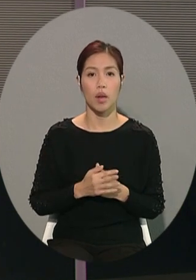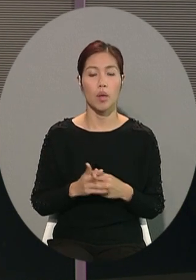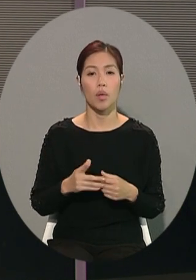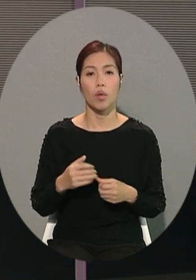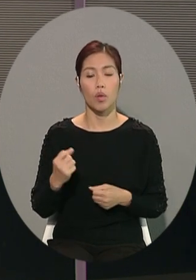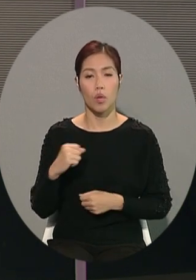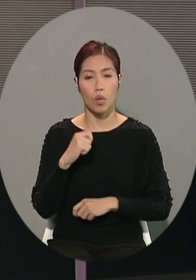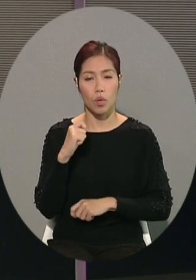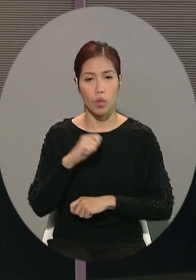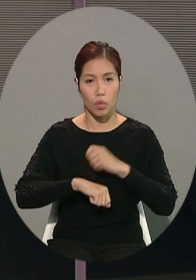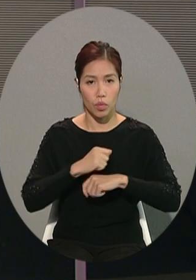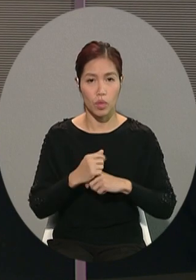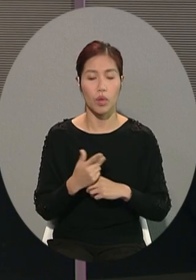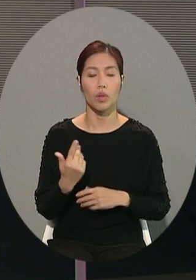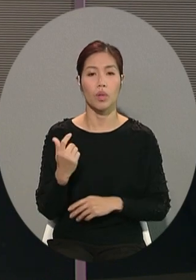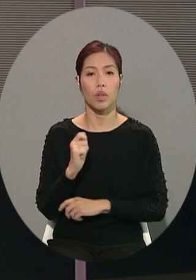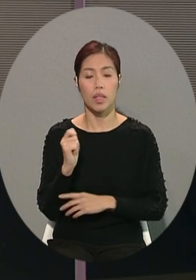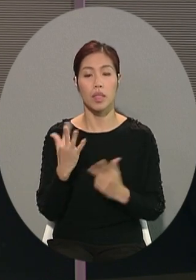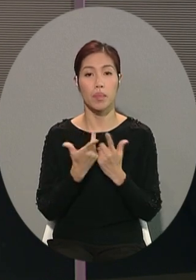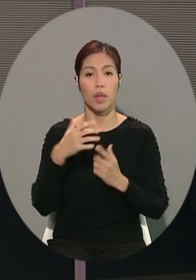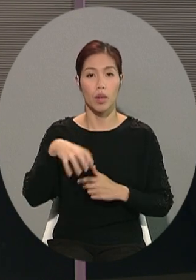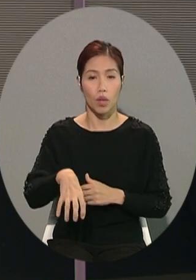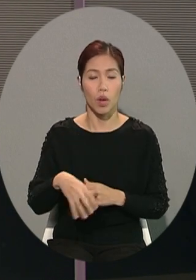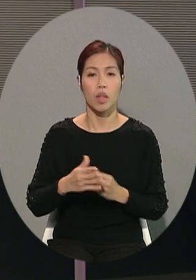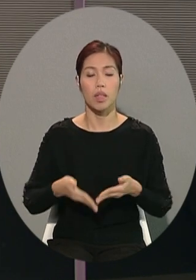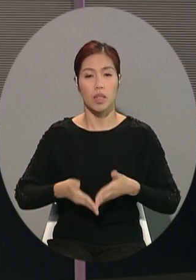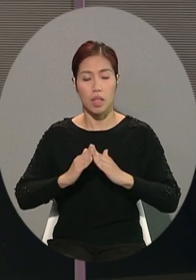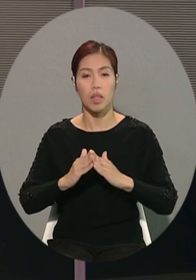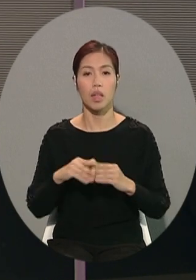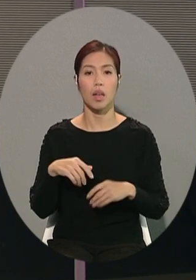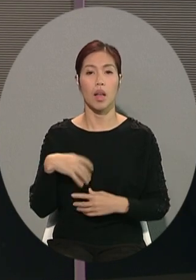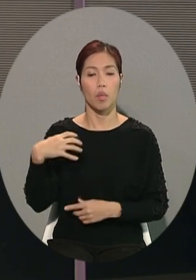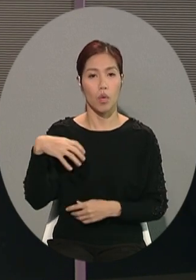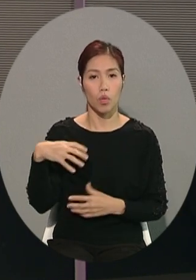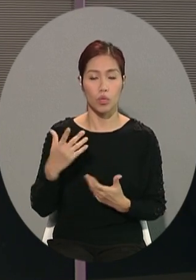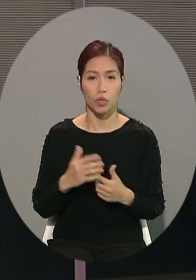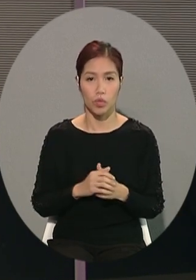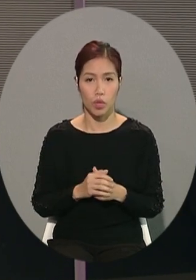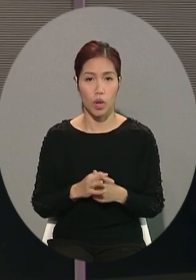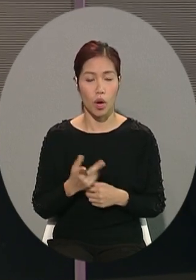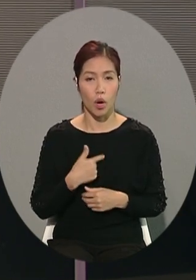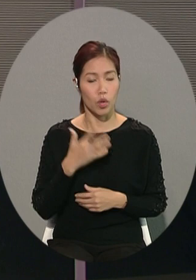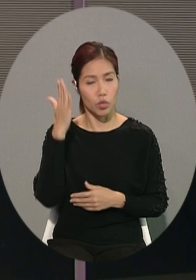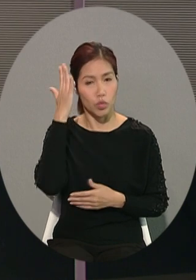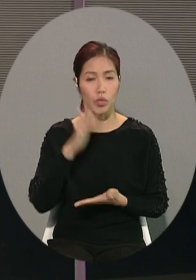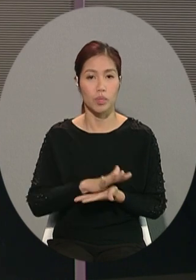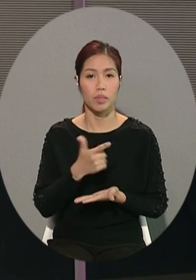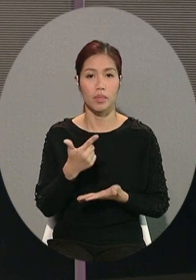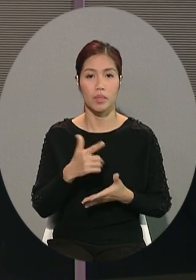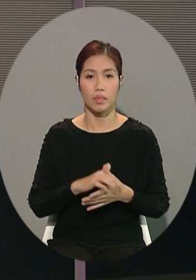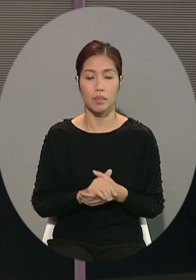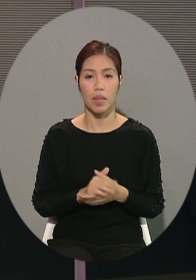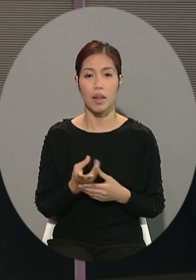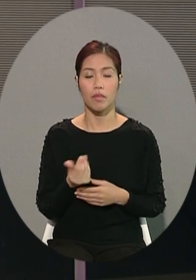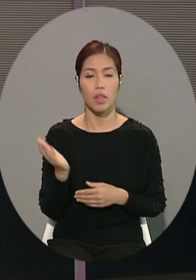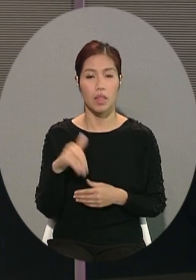是争取北区设立劳工处。我在2003年开始在粉岭居住，住了8年。我深深體會到粉嶺區